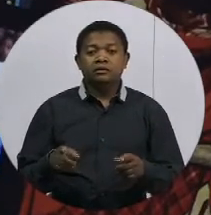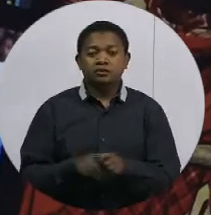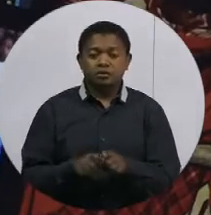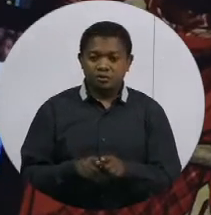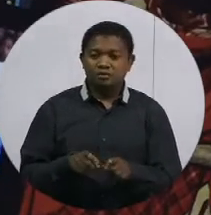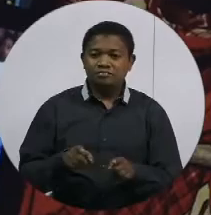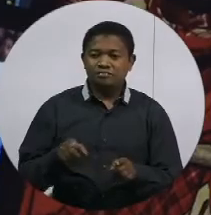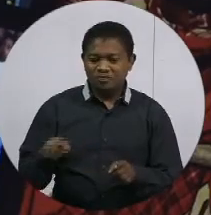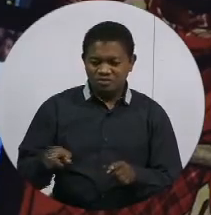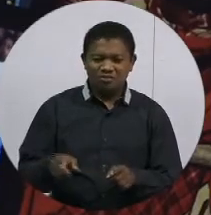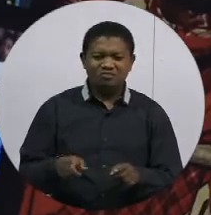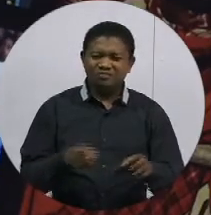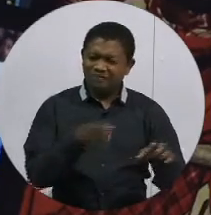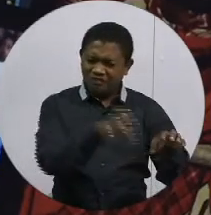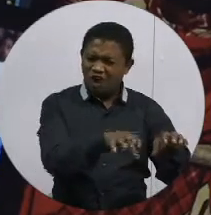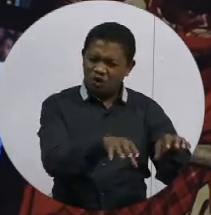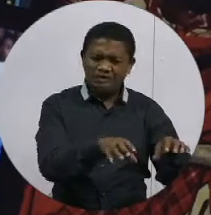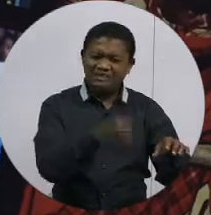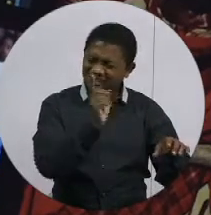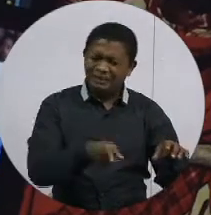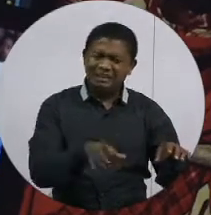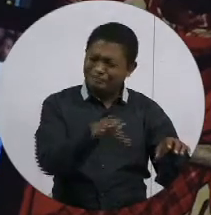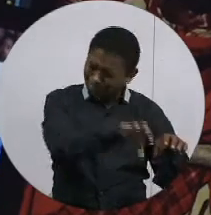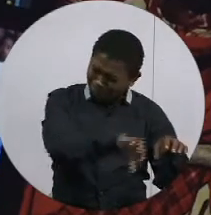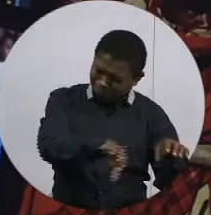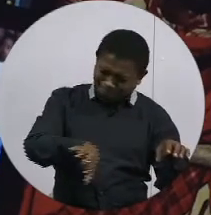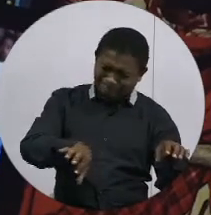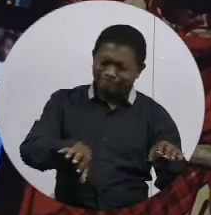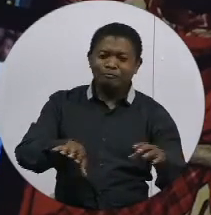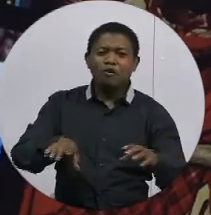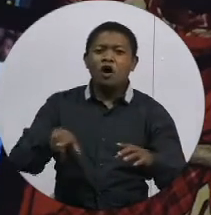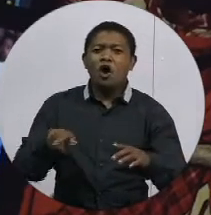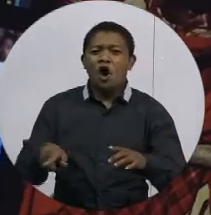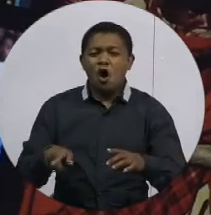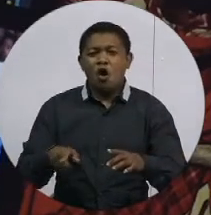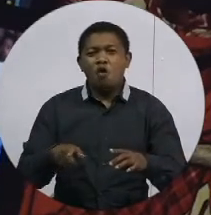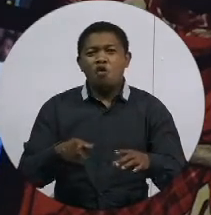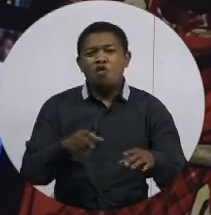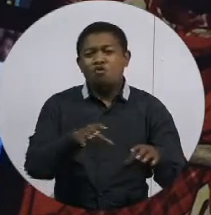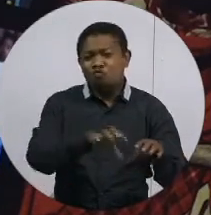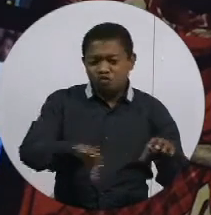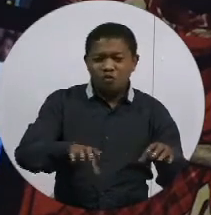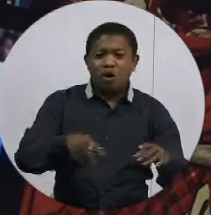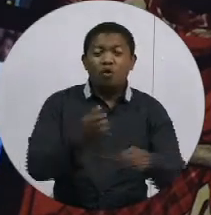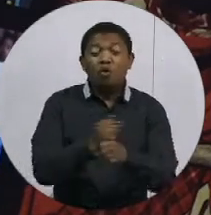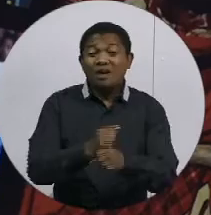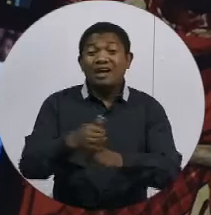anokanamonina azy amin'ny toerana anankiray izay ivelan'ny hôpitaly nefany dia izay zao ny ezaka